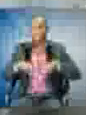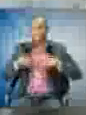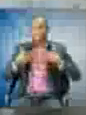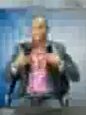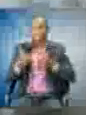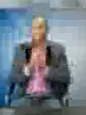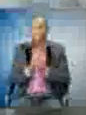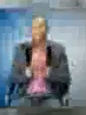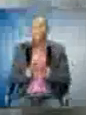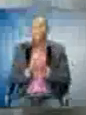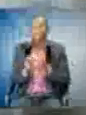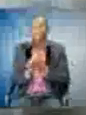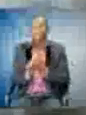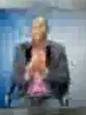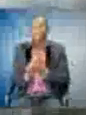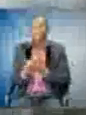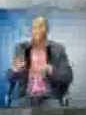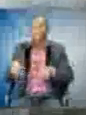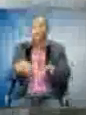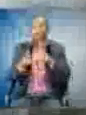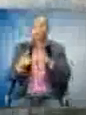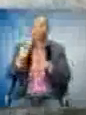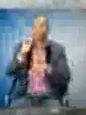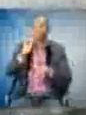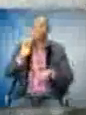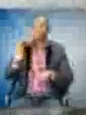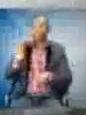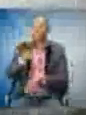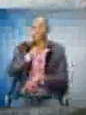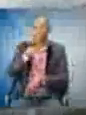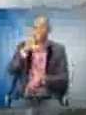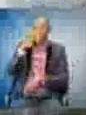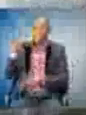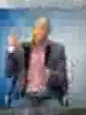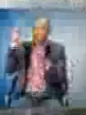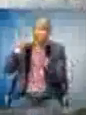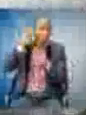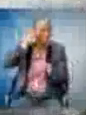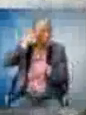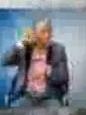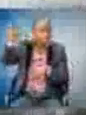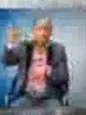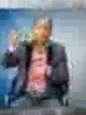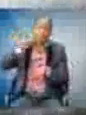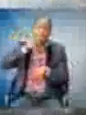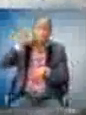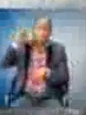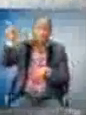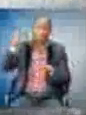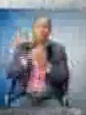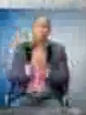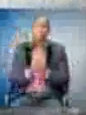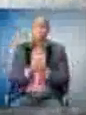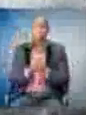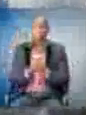et elle va où? C'est du 24, ça commence ici au niveau du Dako, jusqu'à l'Ofira, jusqu'à venir à Kontu, là à